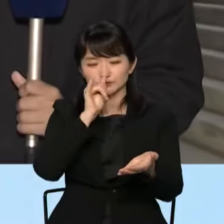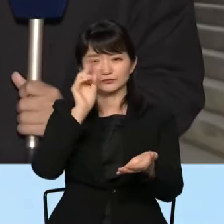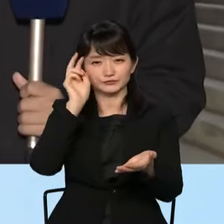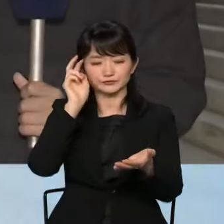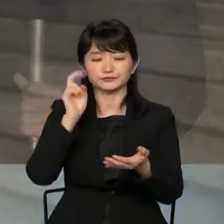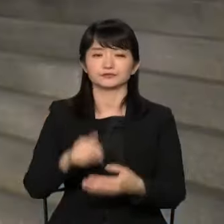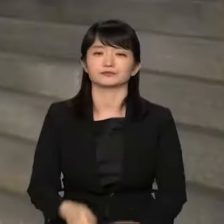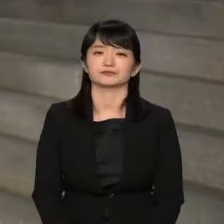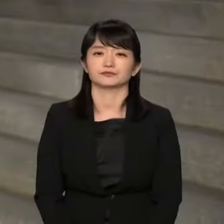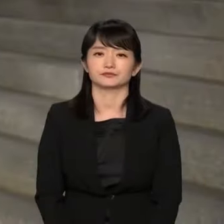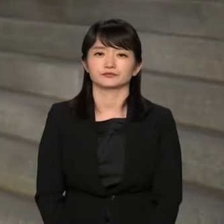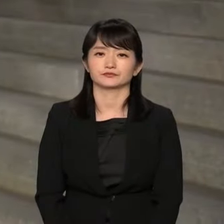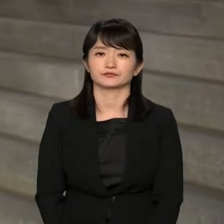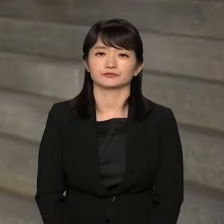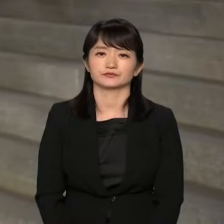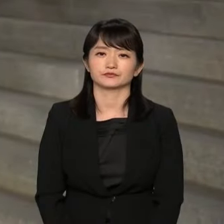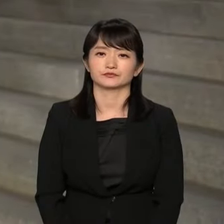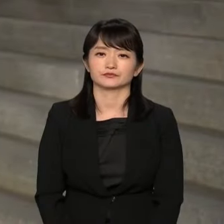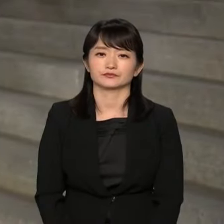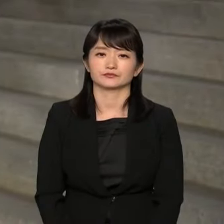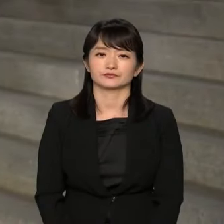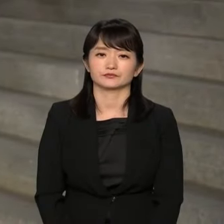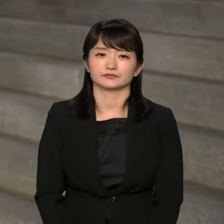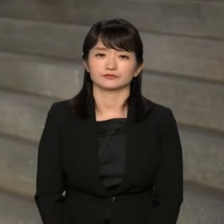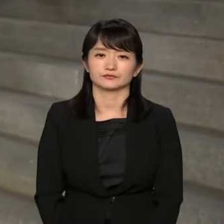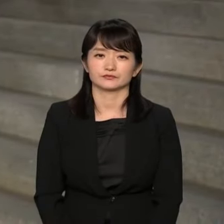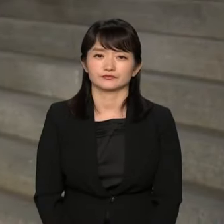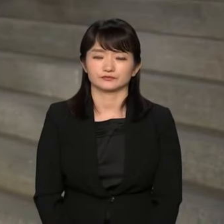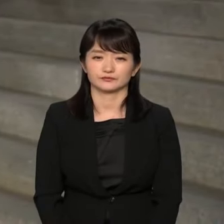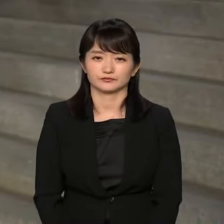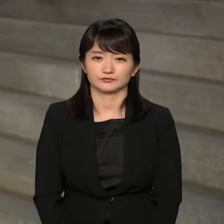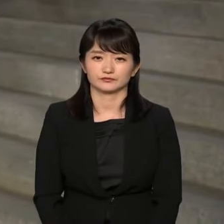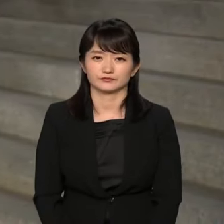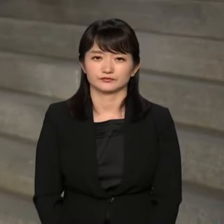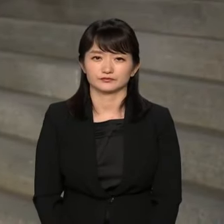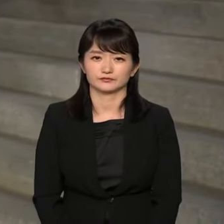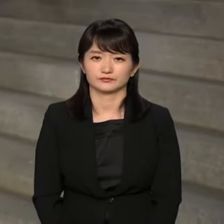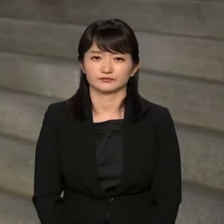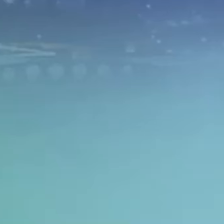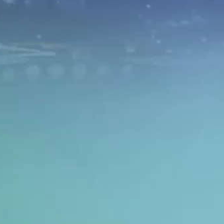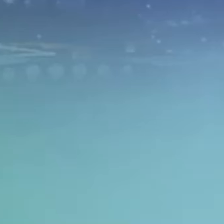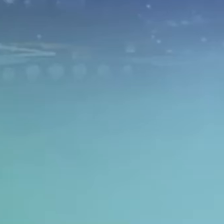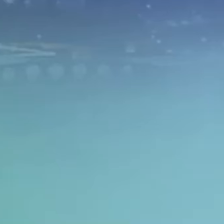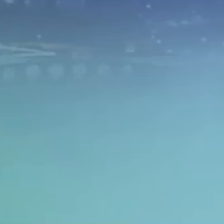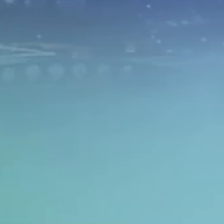관측도 나오고 있습니다. 지금까지 창원지방검찰청에서 JTBC 임예은입니다.